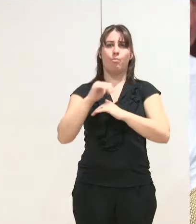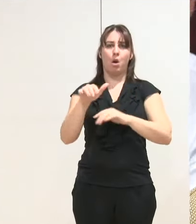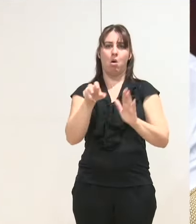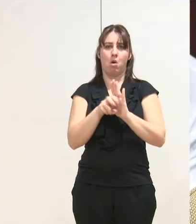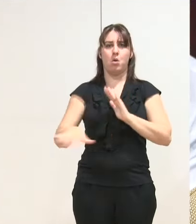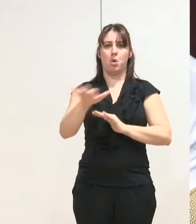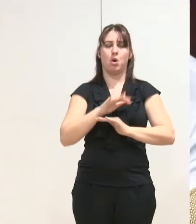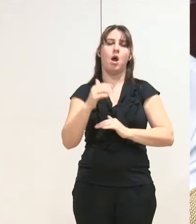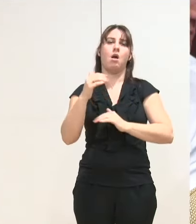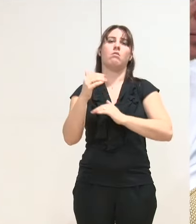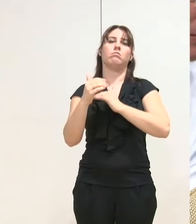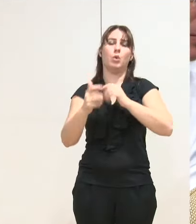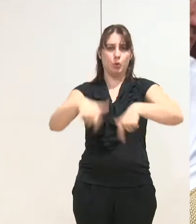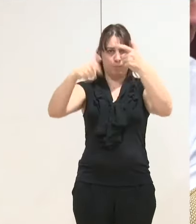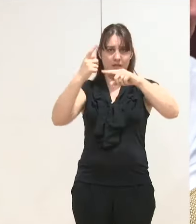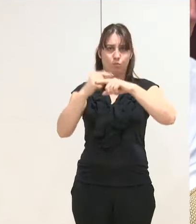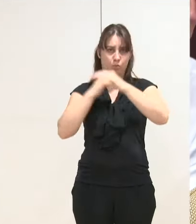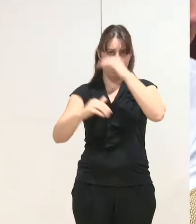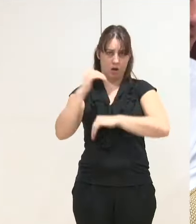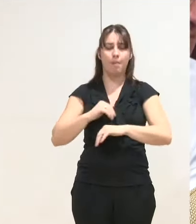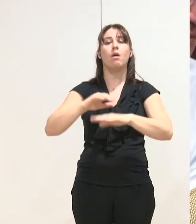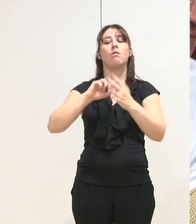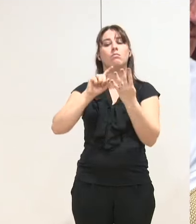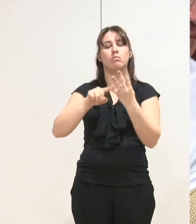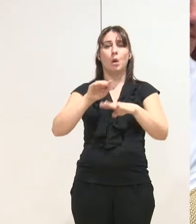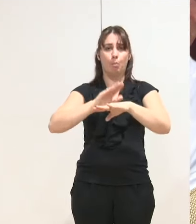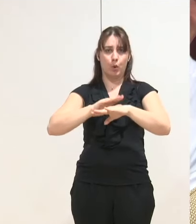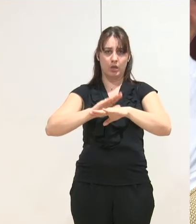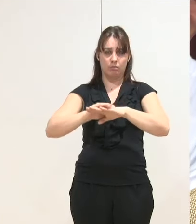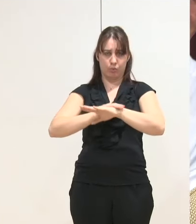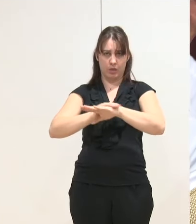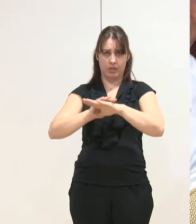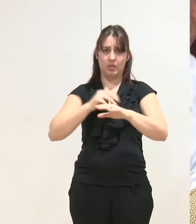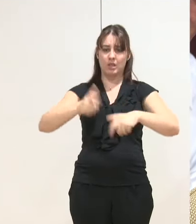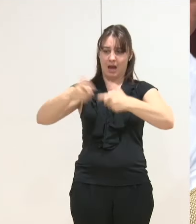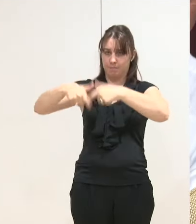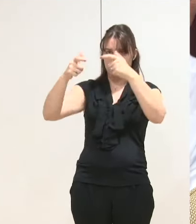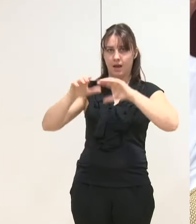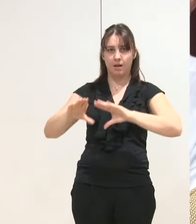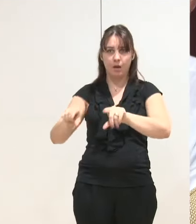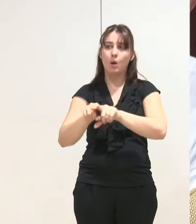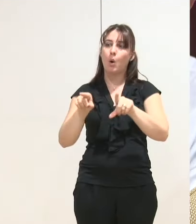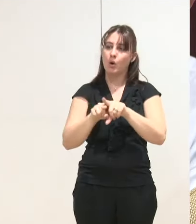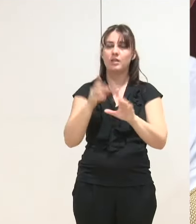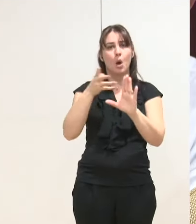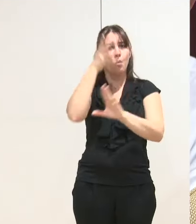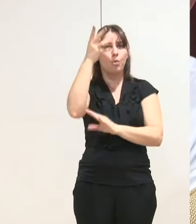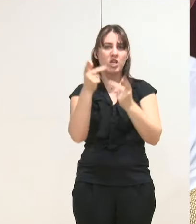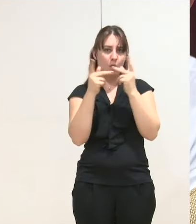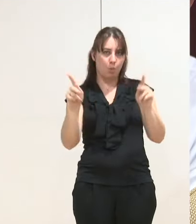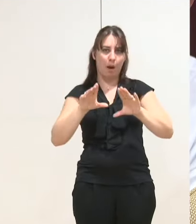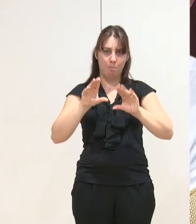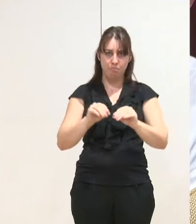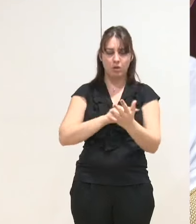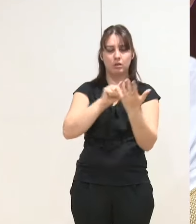documents d'urbanisme de l'habitat ainsi que des postes liés à la direction des projets urbains